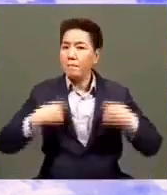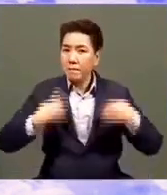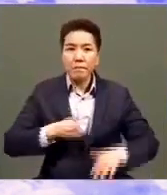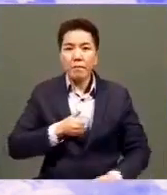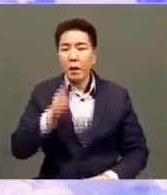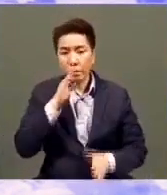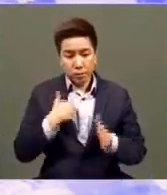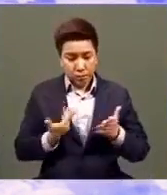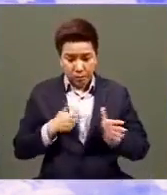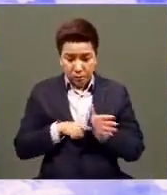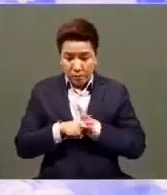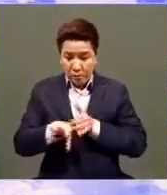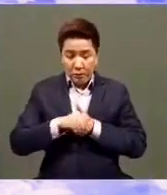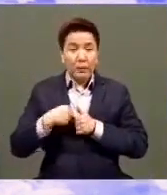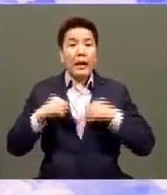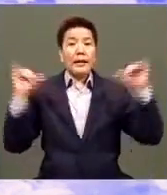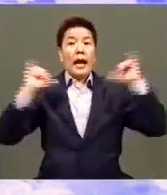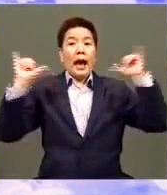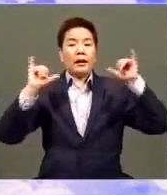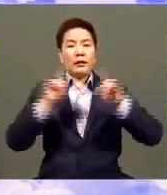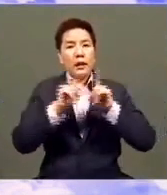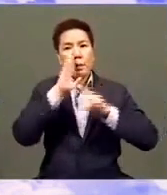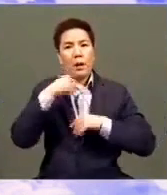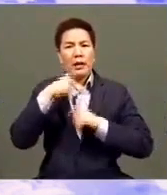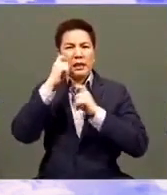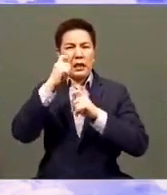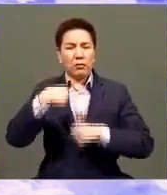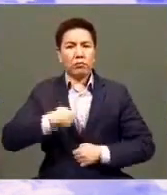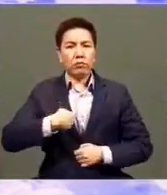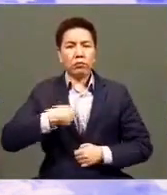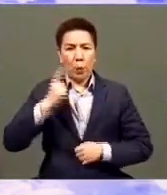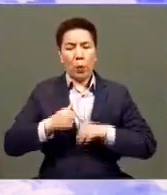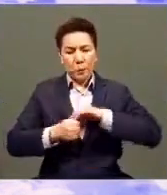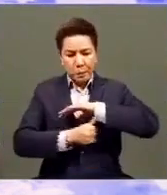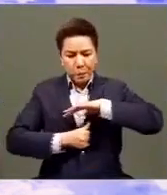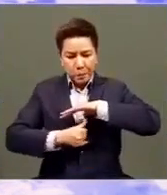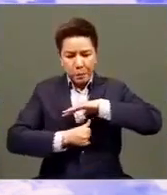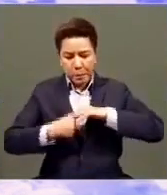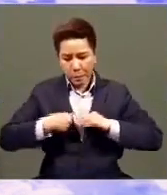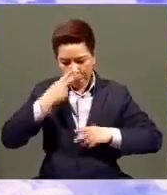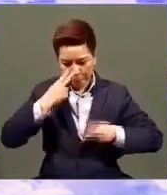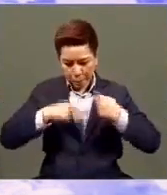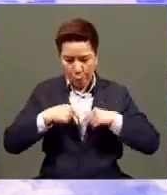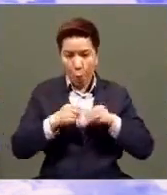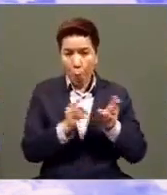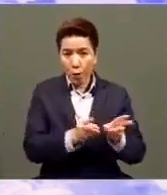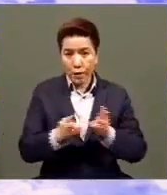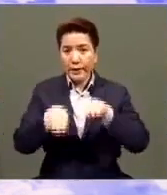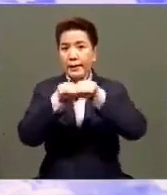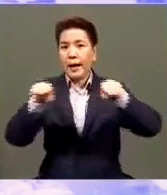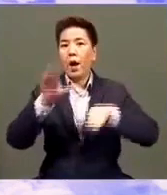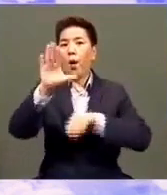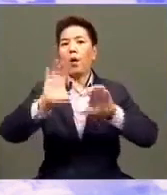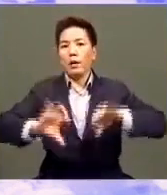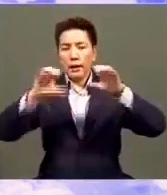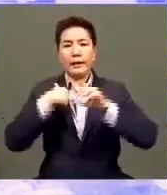ชื้อที่ท่านยังไม่ติดเชื้อแต่ว่าท่านเป็นผู้มีความเสี่ยงท่านจำเป็นต้องกักตัวแล้วก็ทำตามมาตรฐานของภาครั